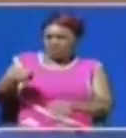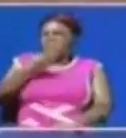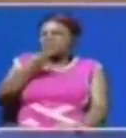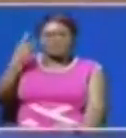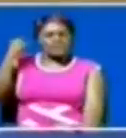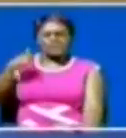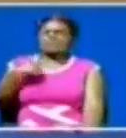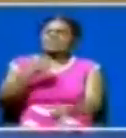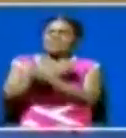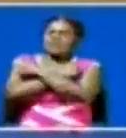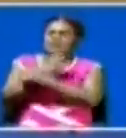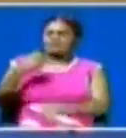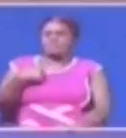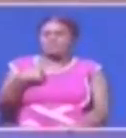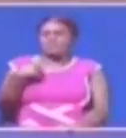mpaka wakanipenda.